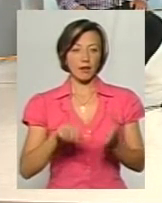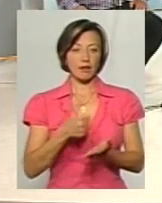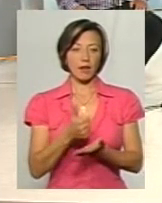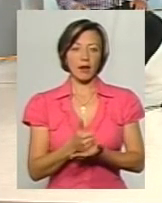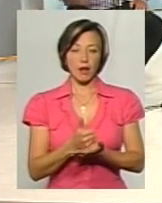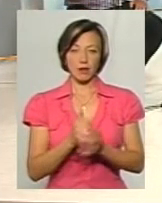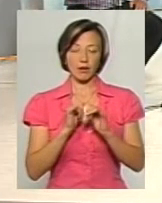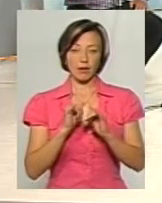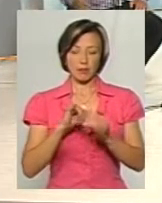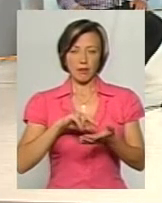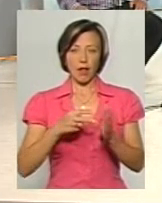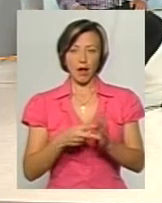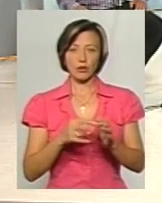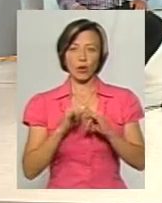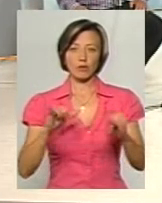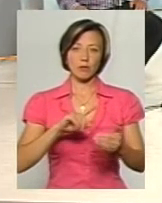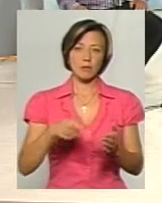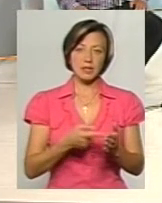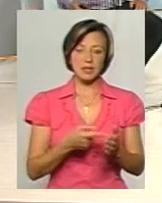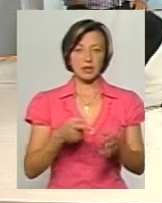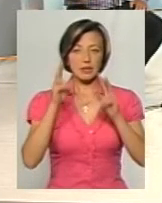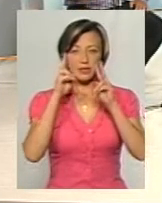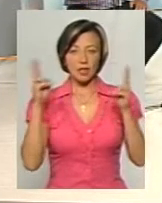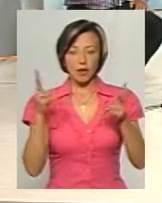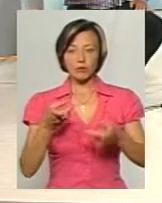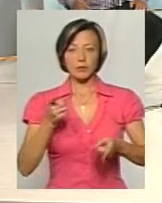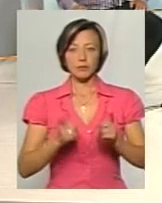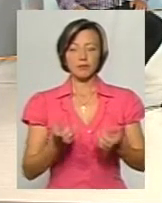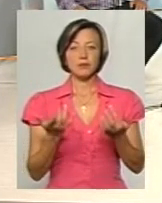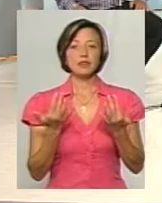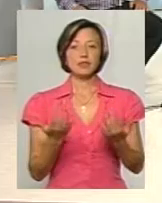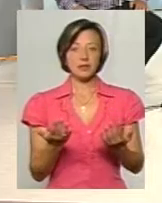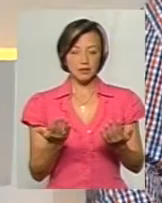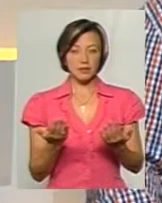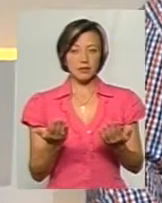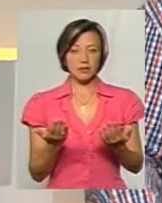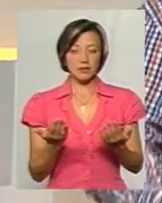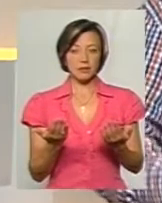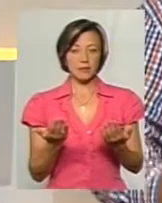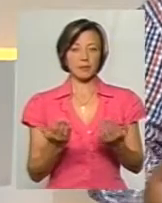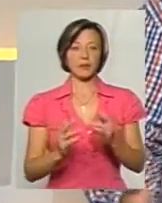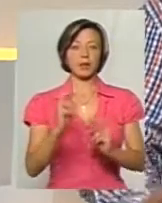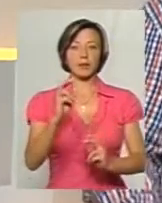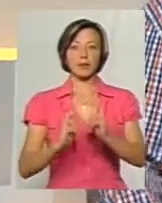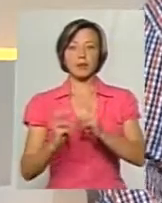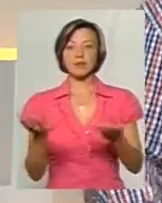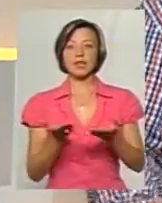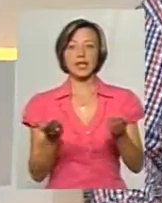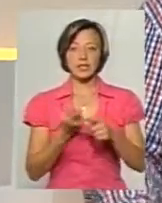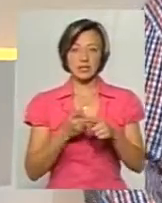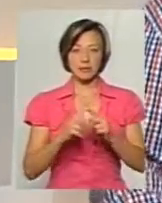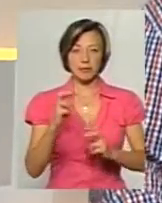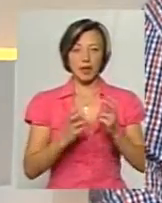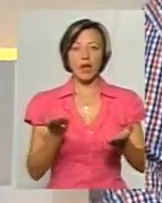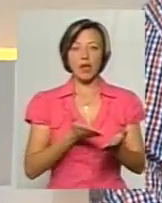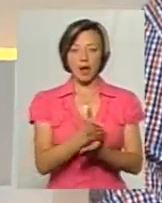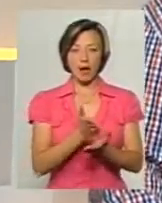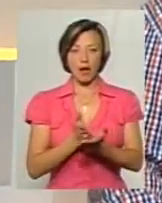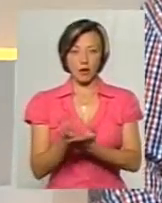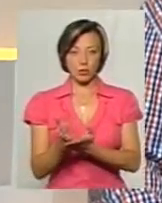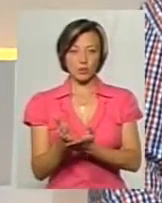розвитку міста чи обласного центру, не знаючи навіть насправді, скільки є підприємств, які це підприємства, які галузі в